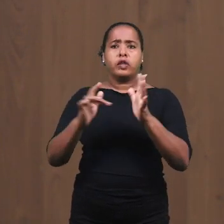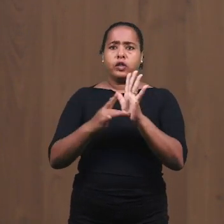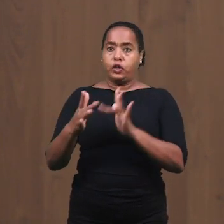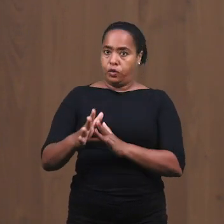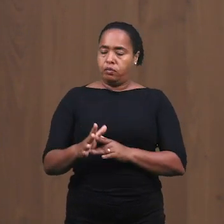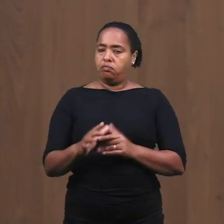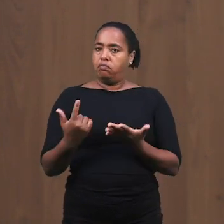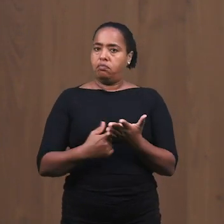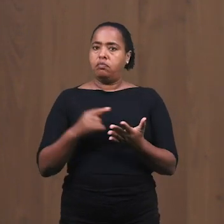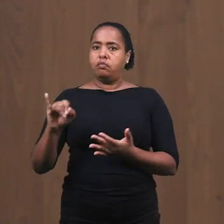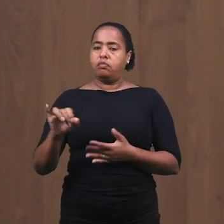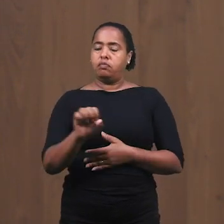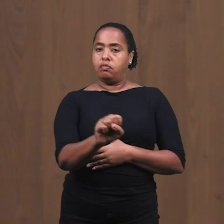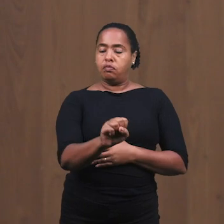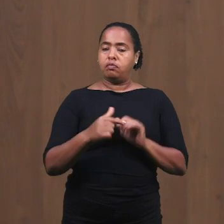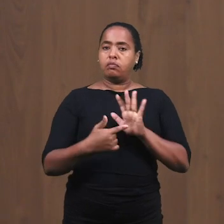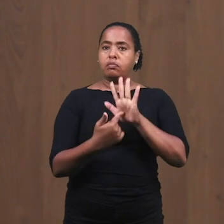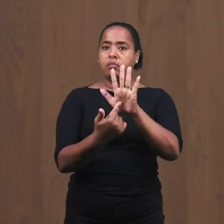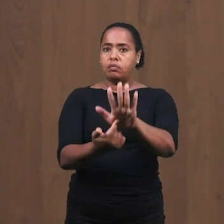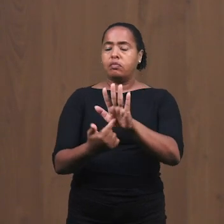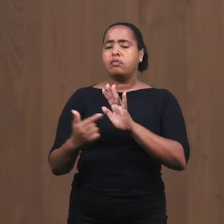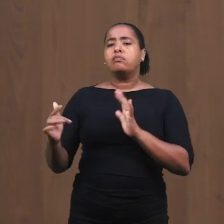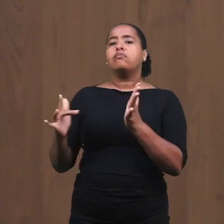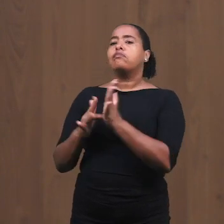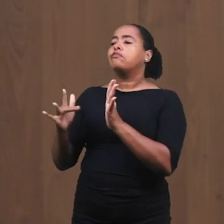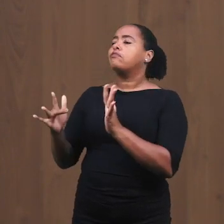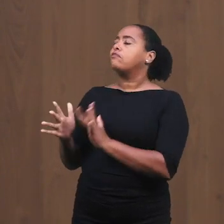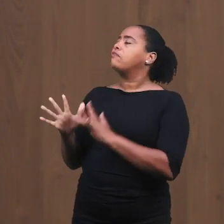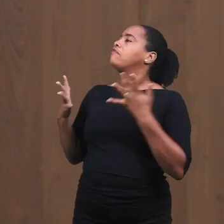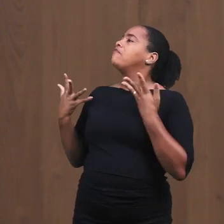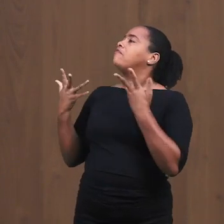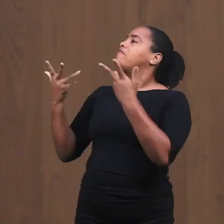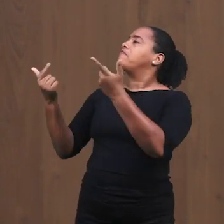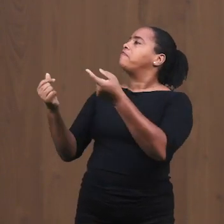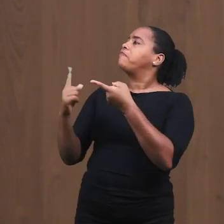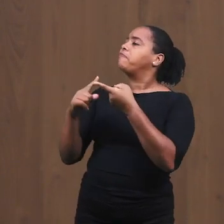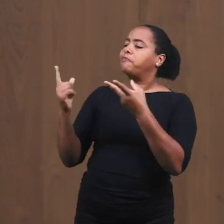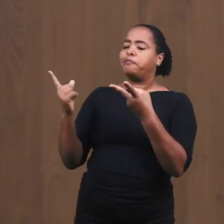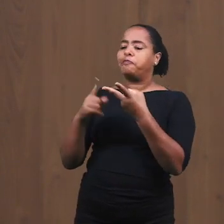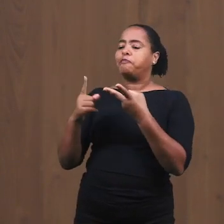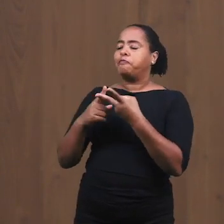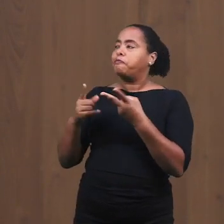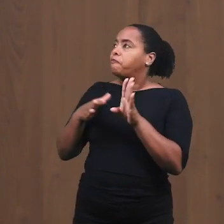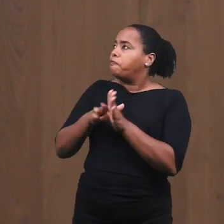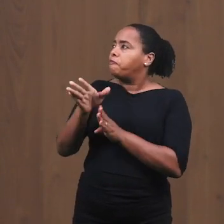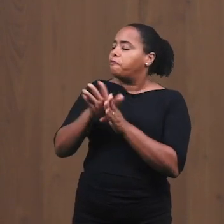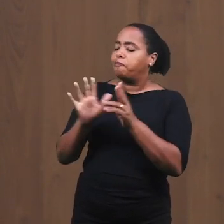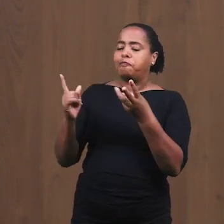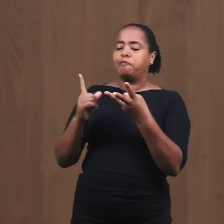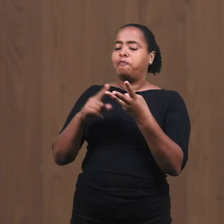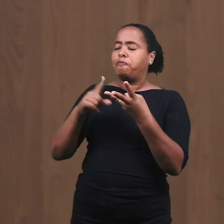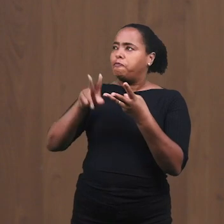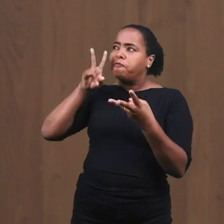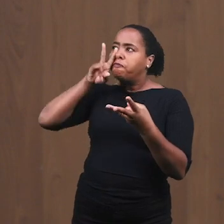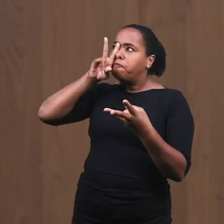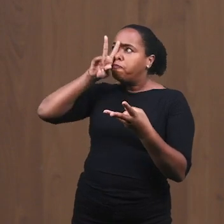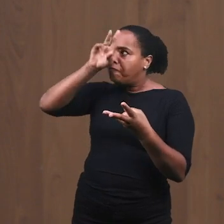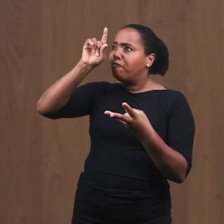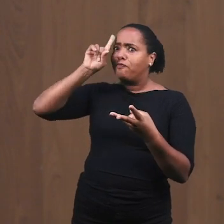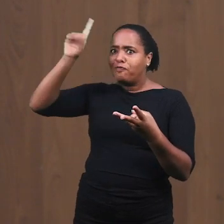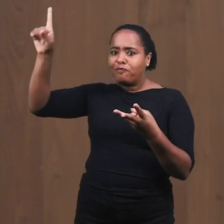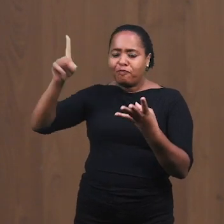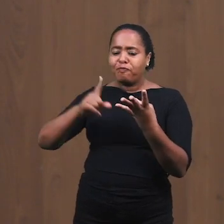облечен в бронзу или в медь. И Слово Божие говорит нам об этом. Он чудный советник,